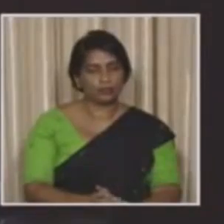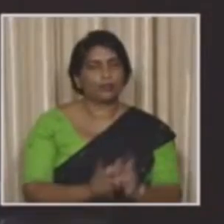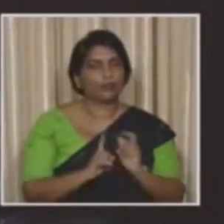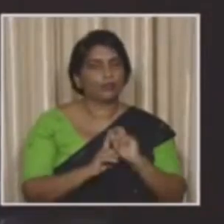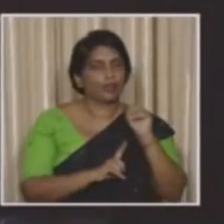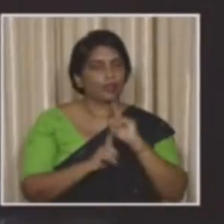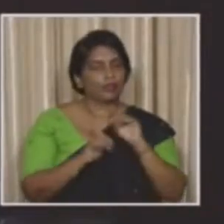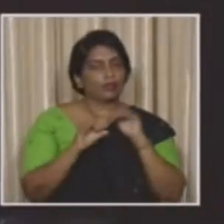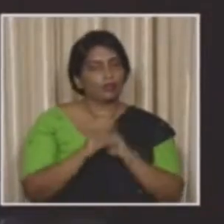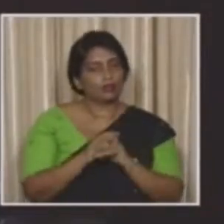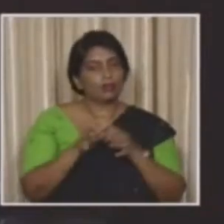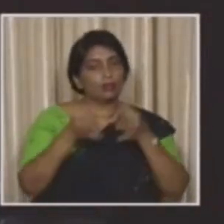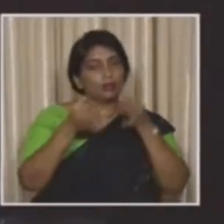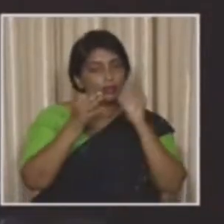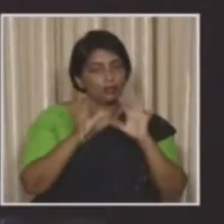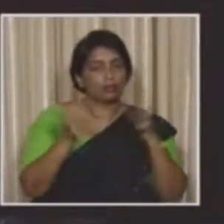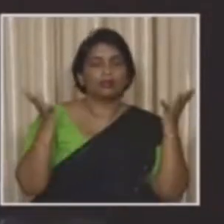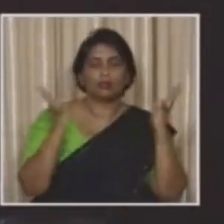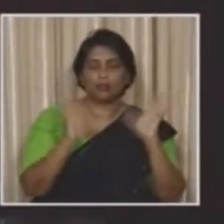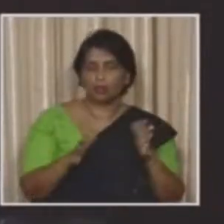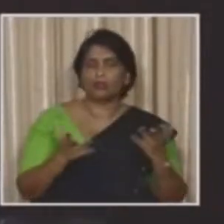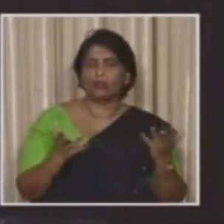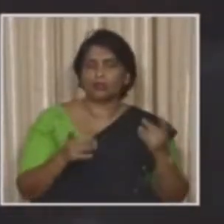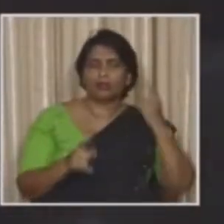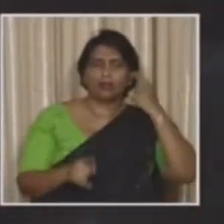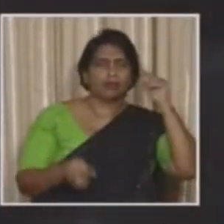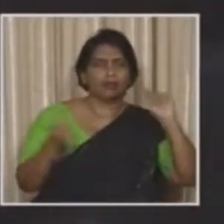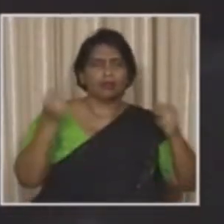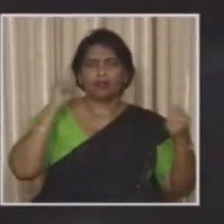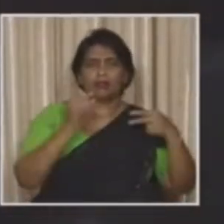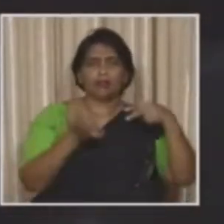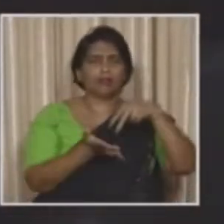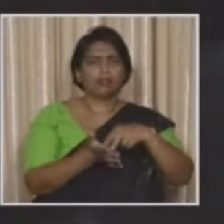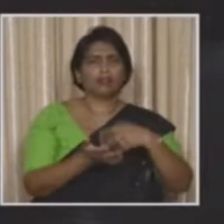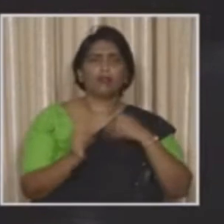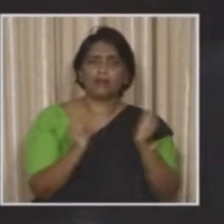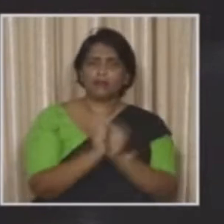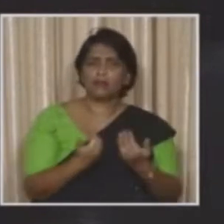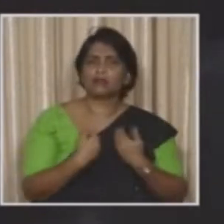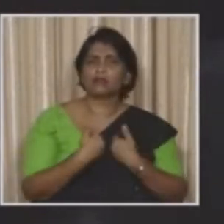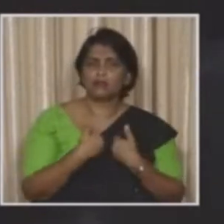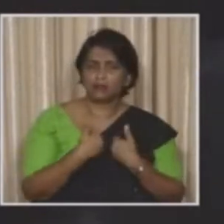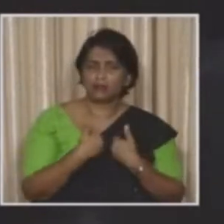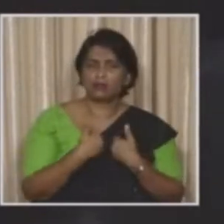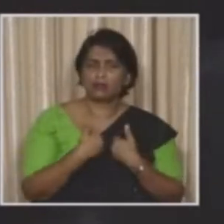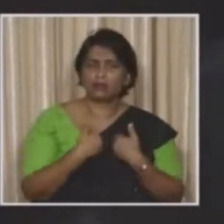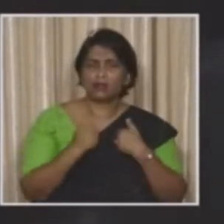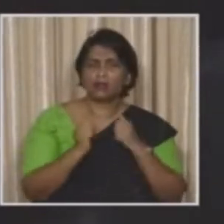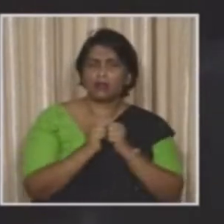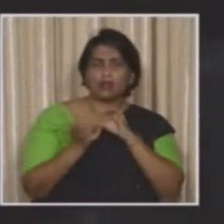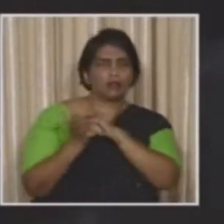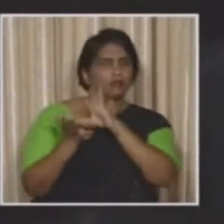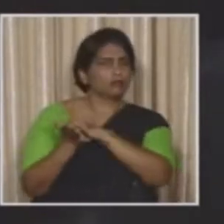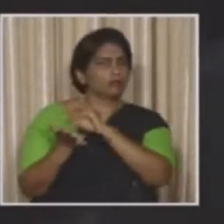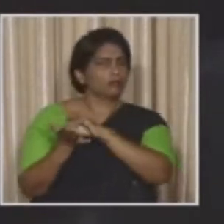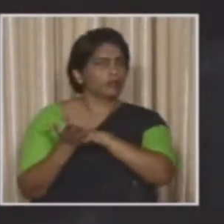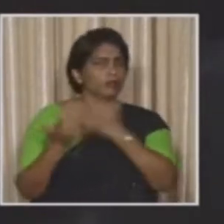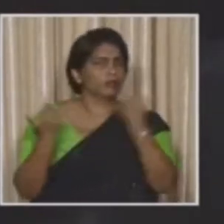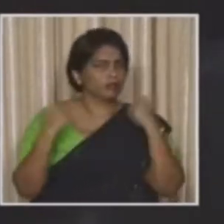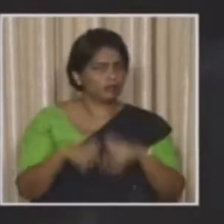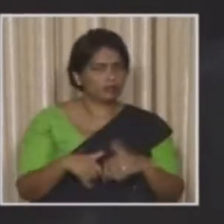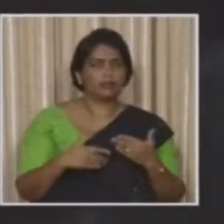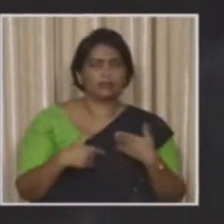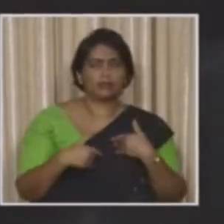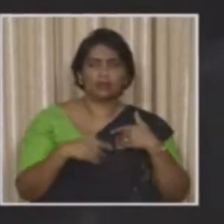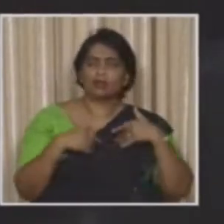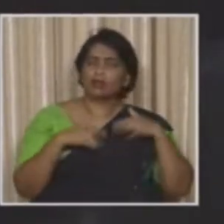පාර්ලිමේන්තු මොකක් හරි විධිමත්ව කැඳවන්න ඕන. එක එක්කෙනා එක එක වෙලාවට නැගිටිනවා අපිටත් වැඩ තියෙනවා. අපිත් තව කාර්යයන් දාගෙන ඇවිල්ලා තිබෙනවා.